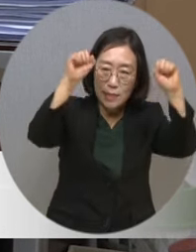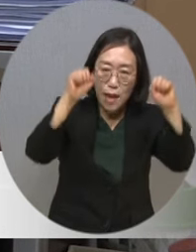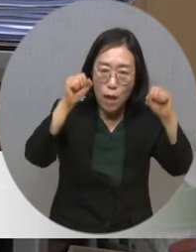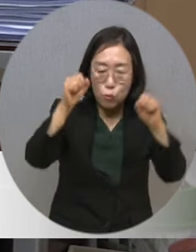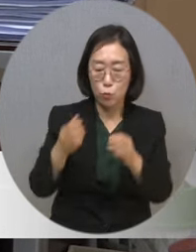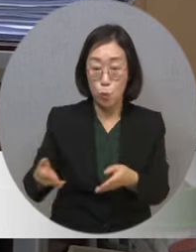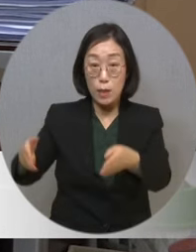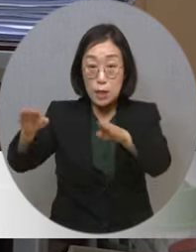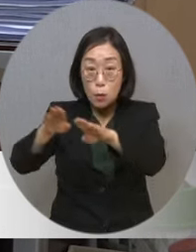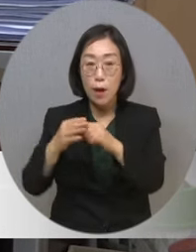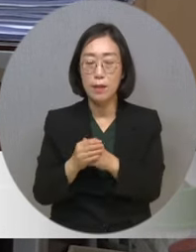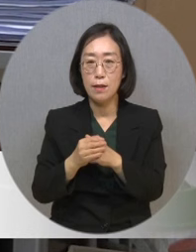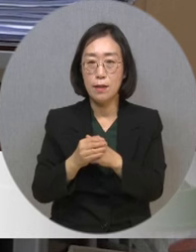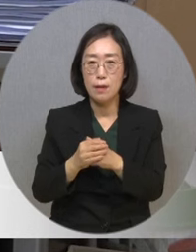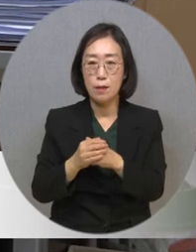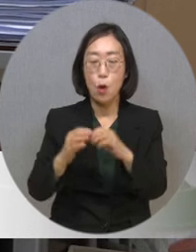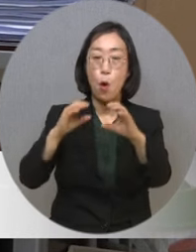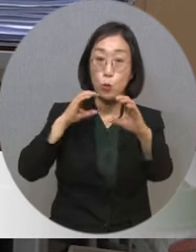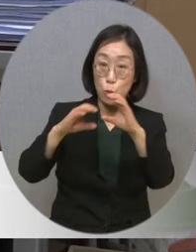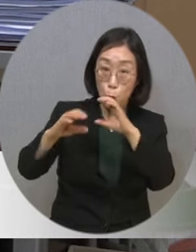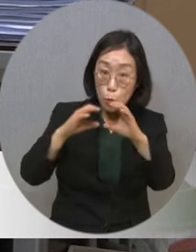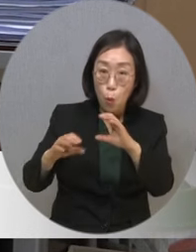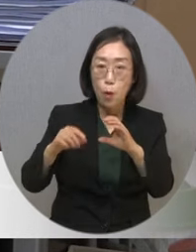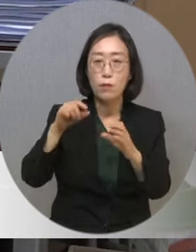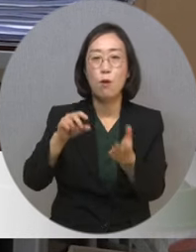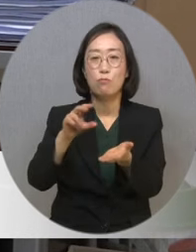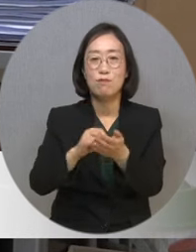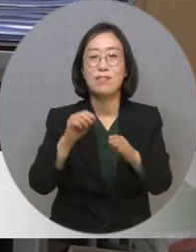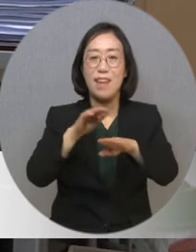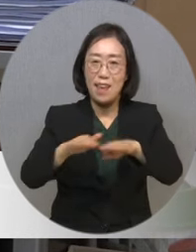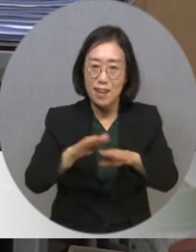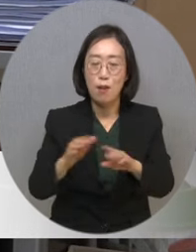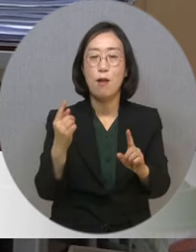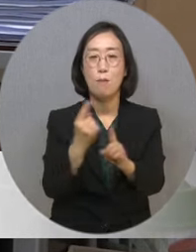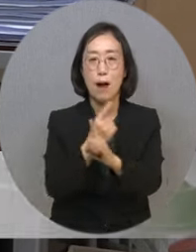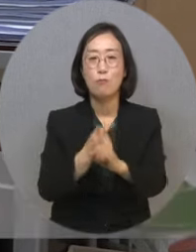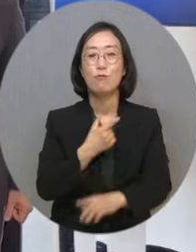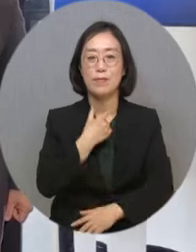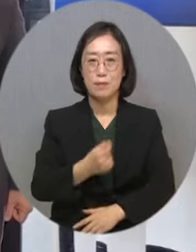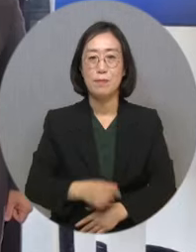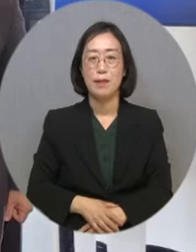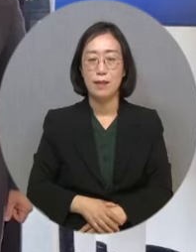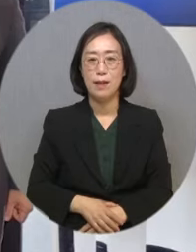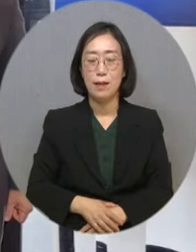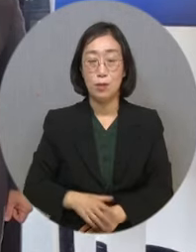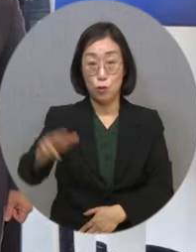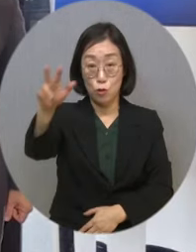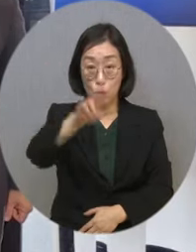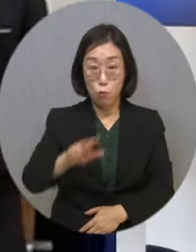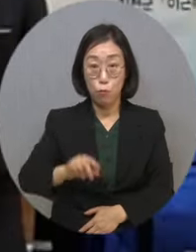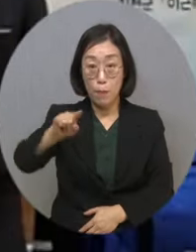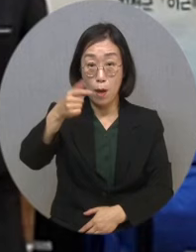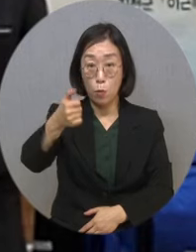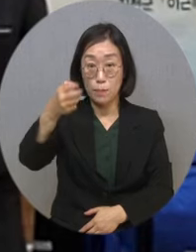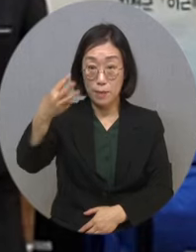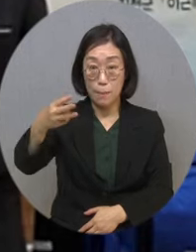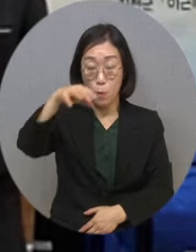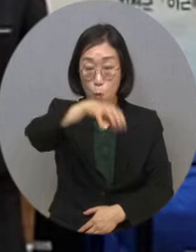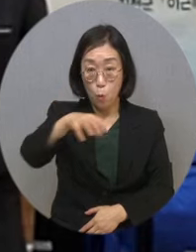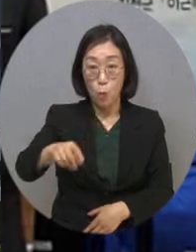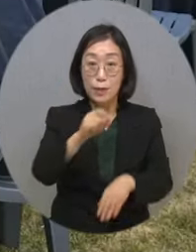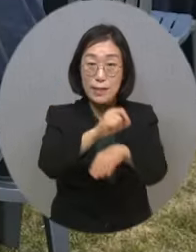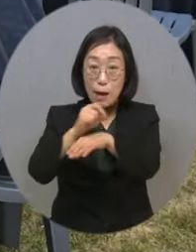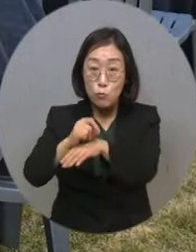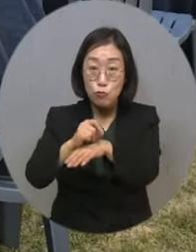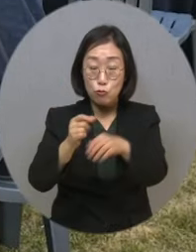관계기관에 있는 행정기관과 소통해서 그렇게 바꿔가고 싶습니다. 전국 153개 장애인체육회